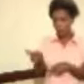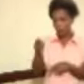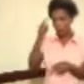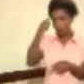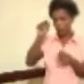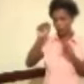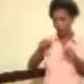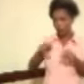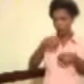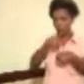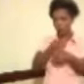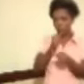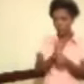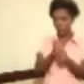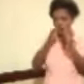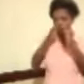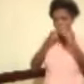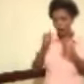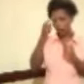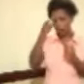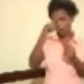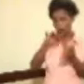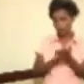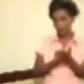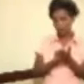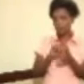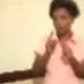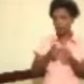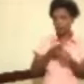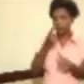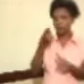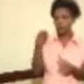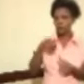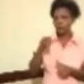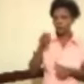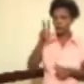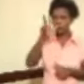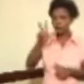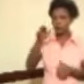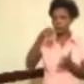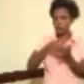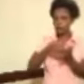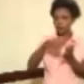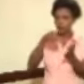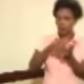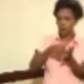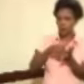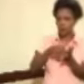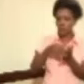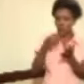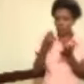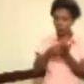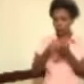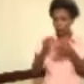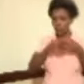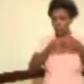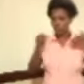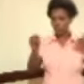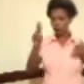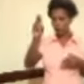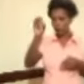montons au pouvoir, juste par une bonne gestion des affaires. Premièrement, nous gagnons 322 millions de dollars que nous perdons sur la frontière due